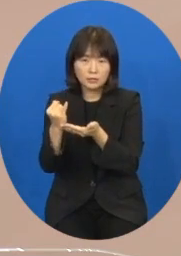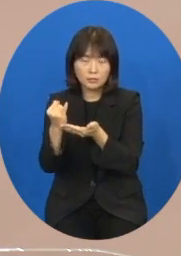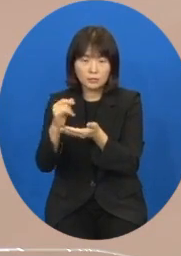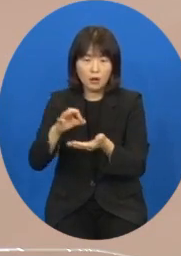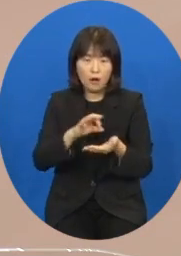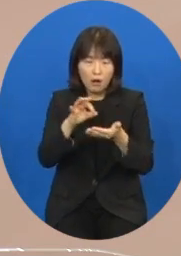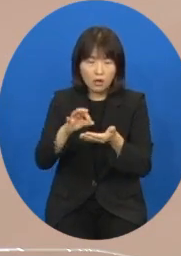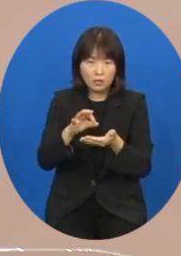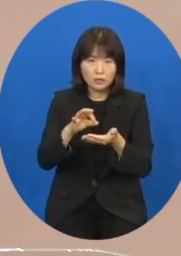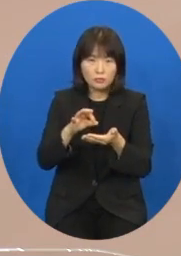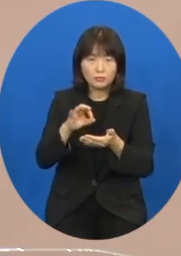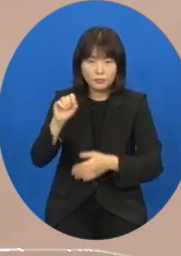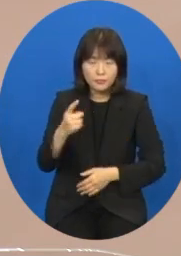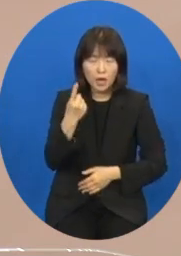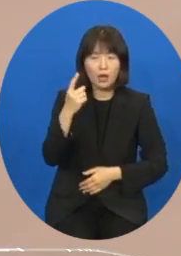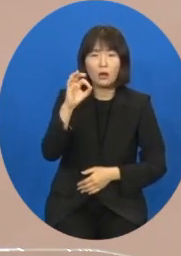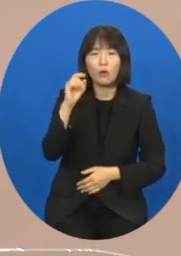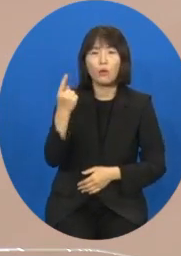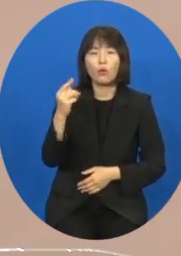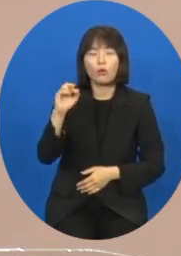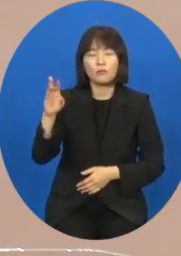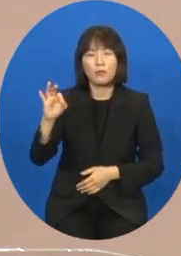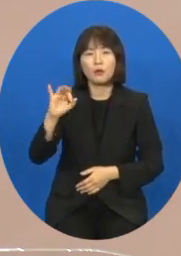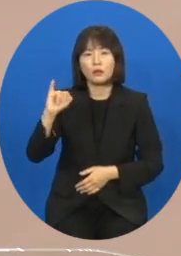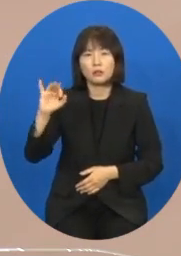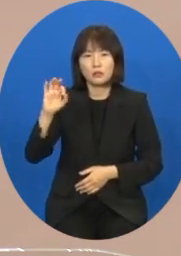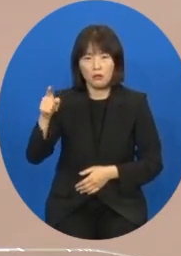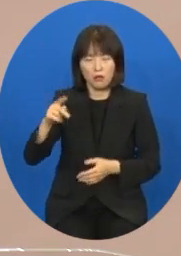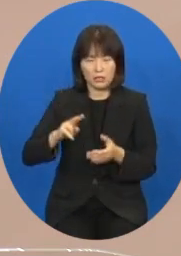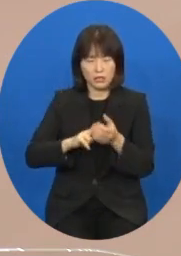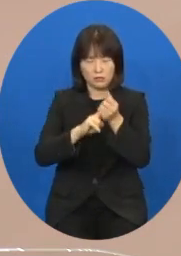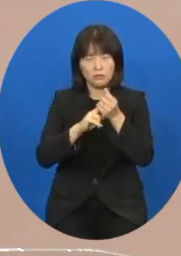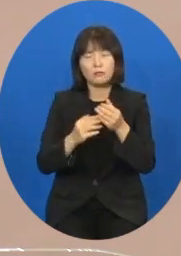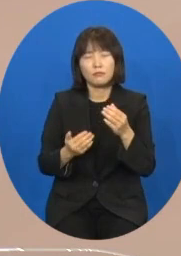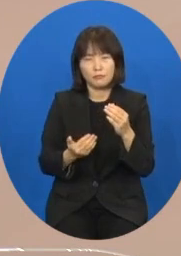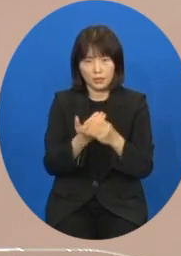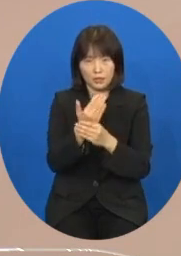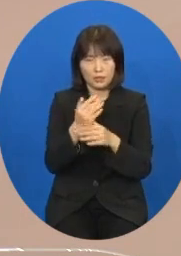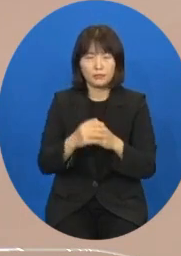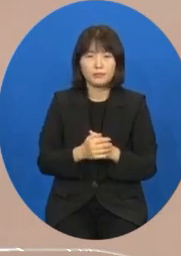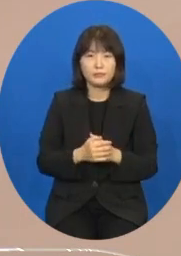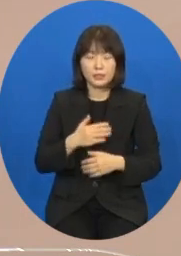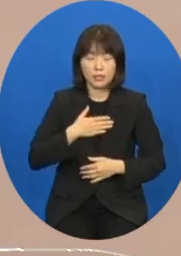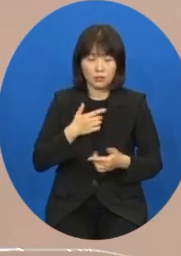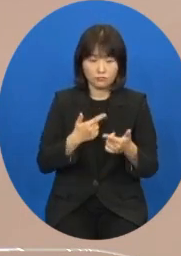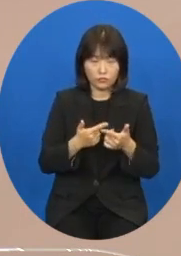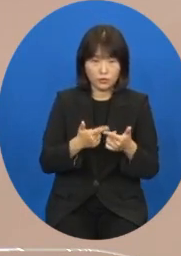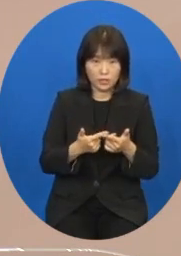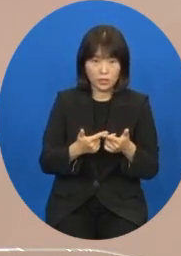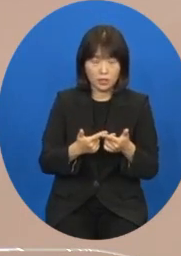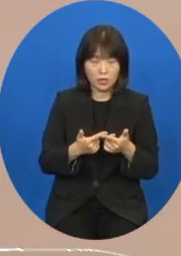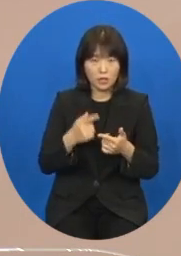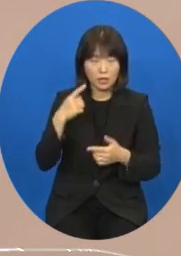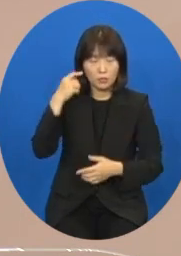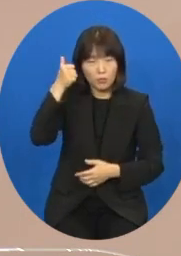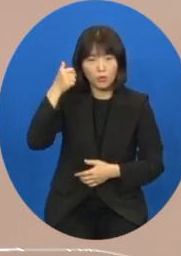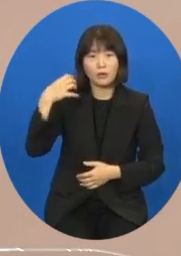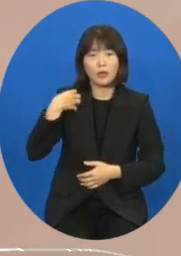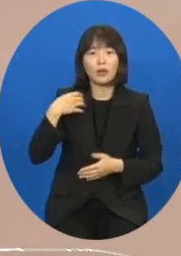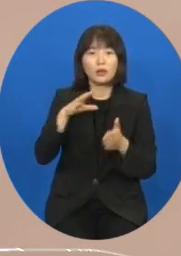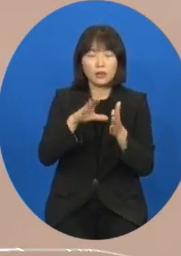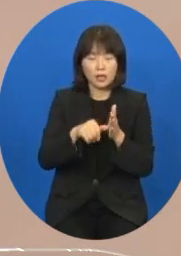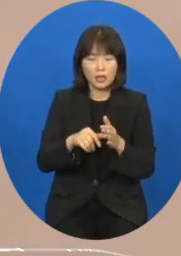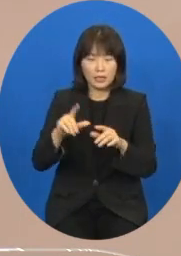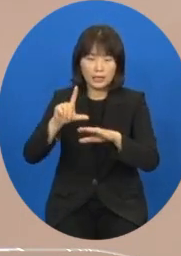겁니다. 제가 부산에서 목회할 때 한 번은 그 지방 감리사님께서 지방